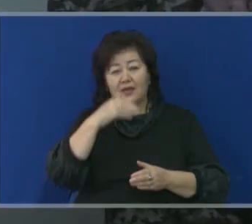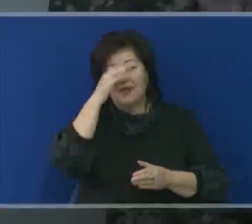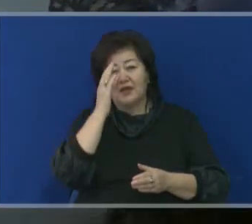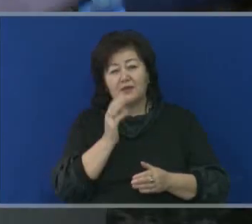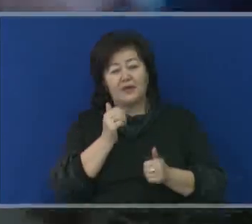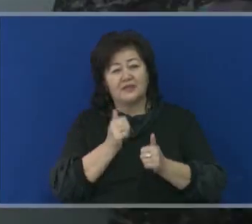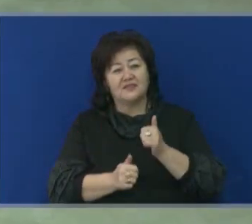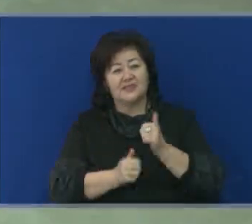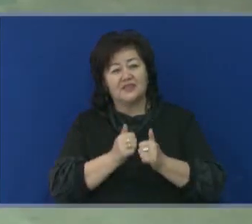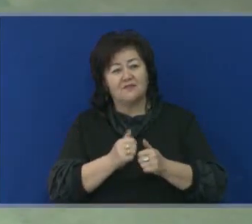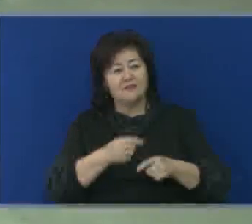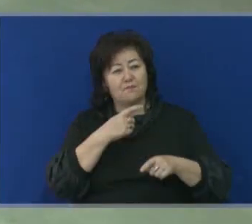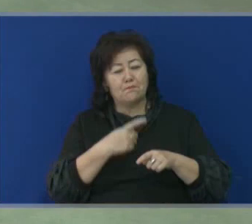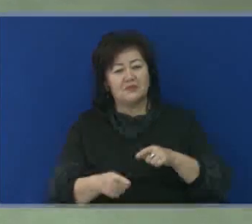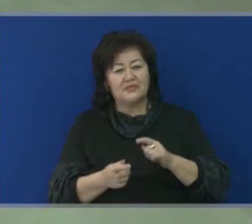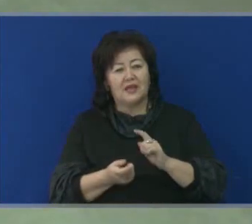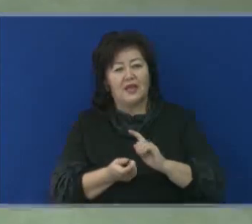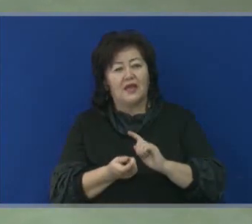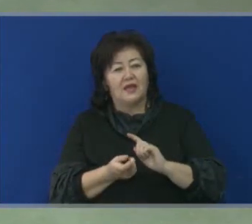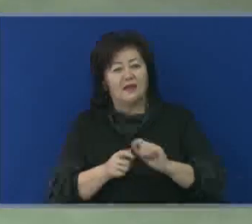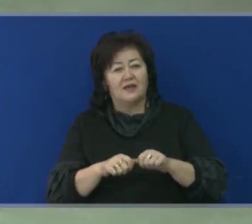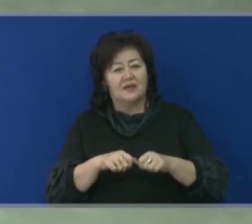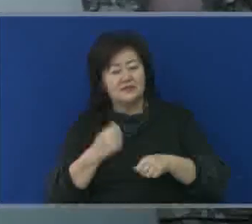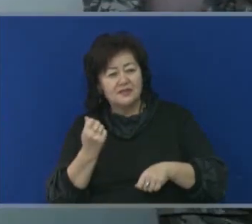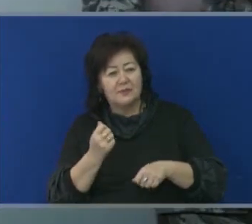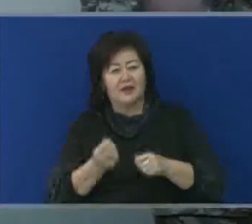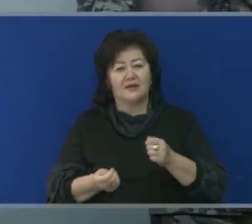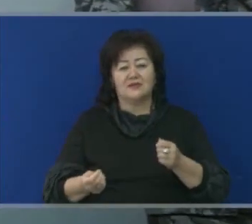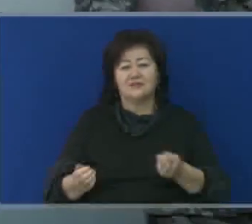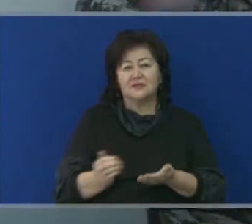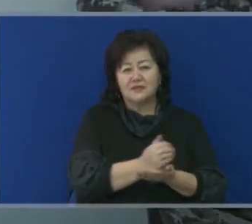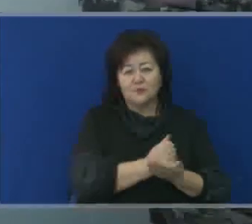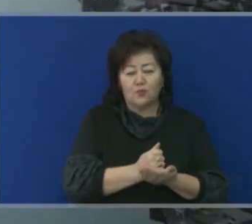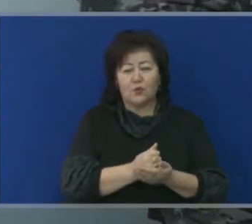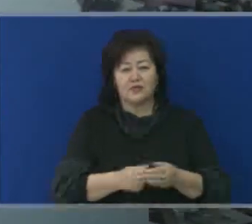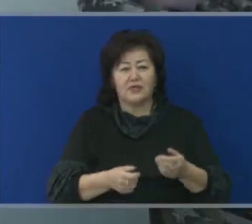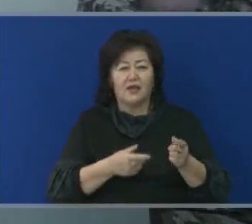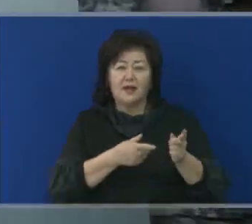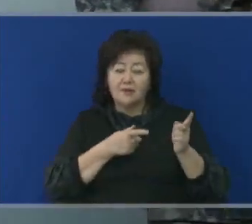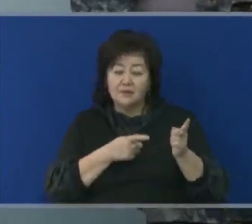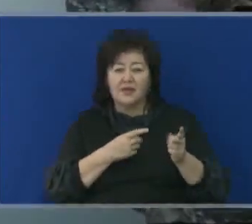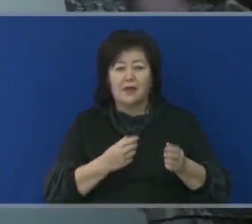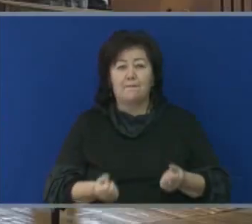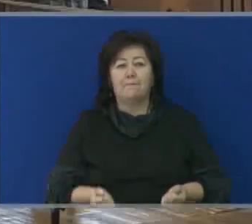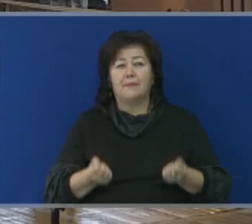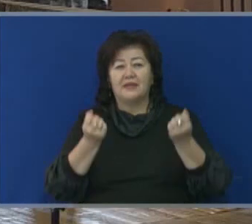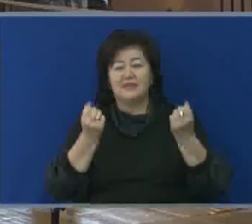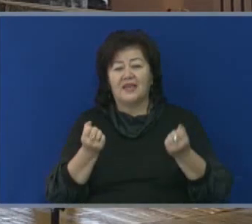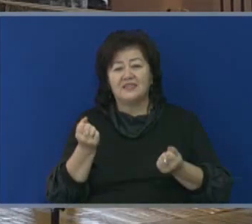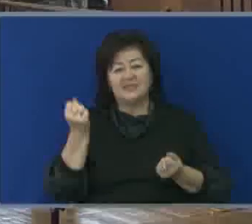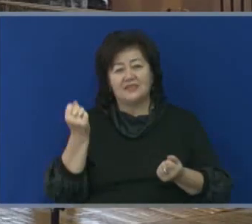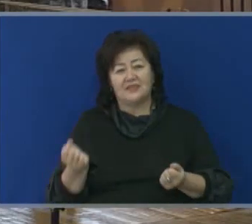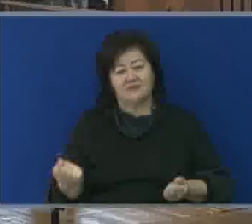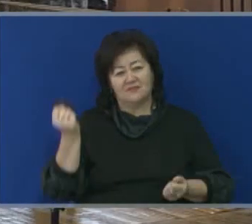скоростной разборке и сборке автомата, в снаряжении магазина, пулевой стрельбе, подтягивании и отжимании, а также в поднятии гири. Отметим,